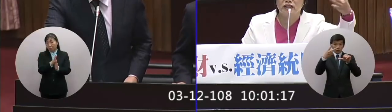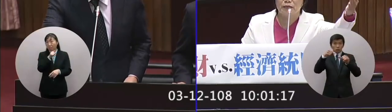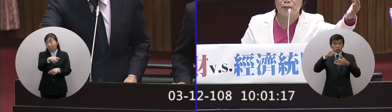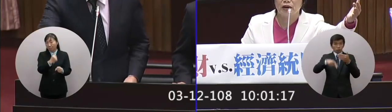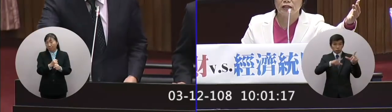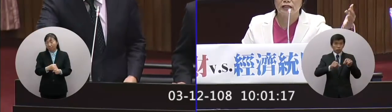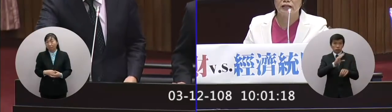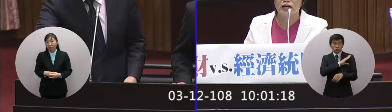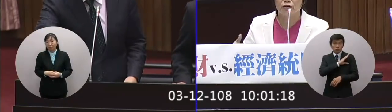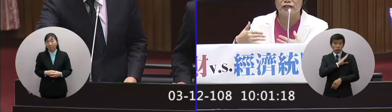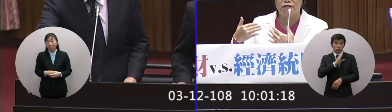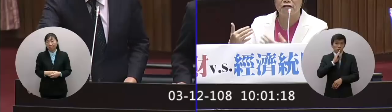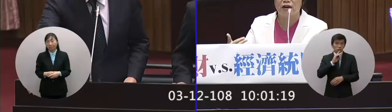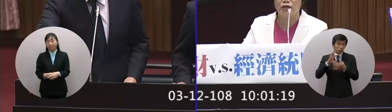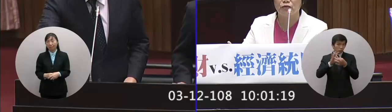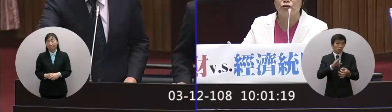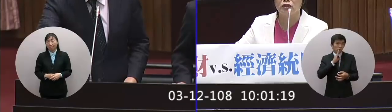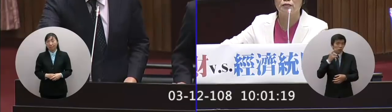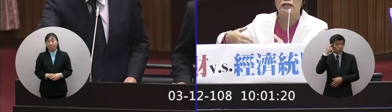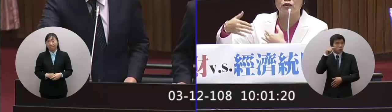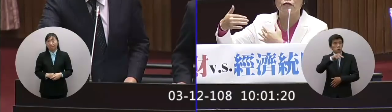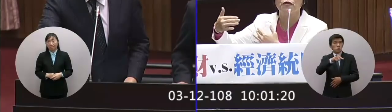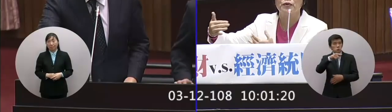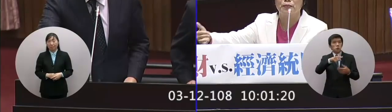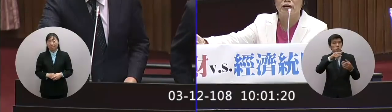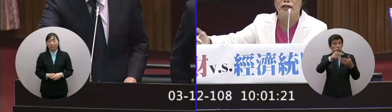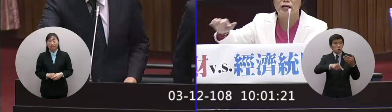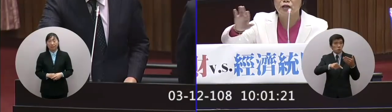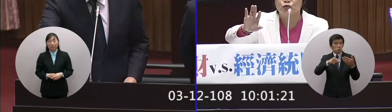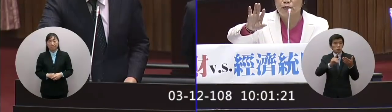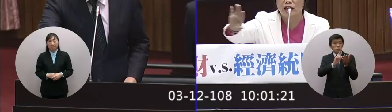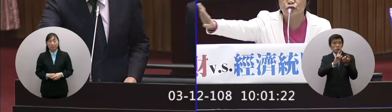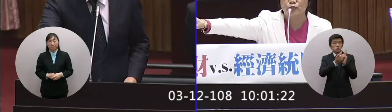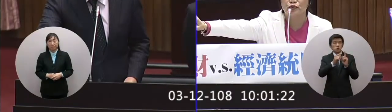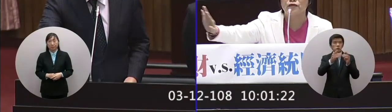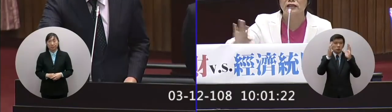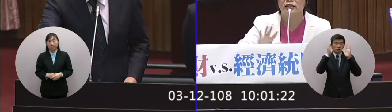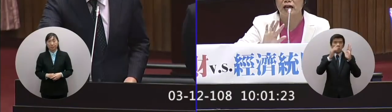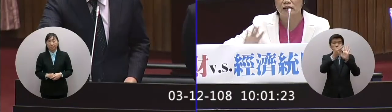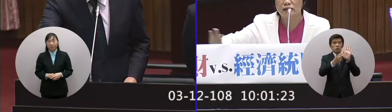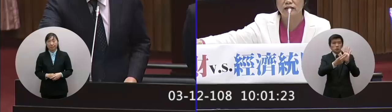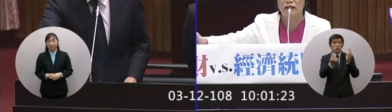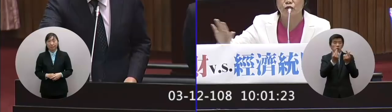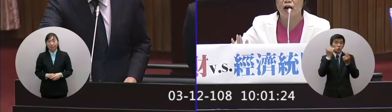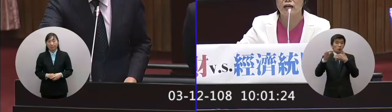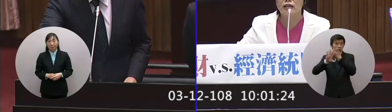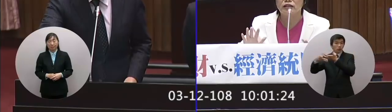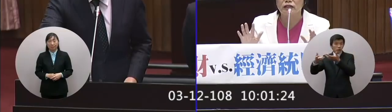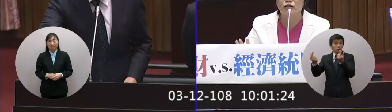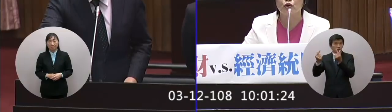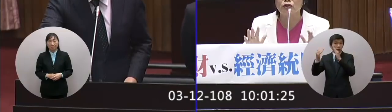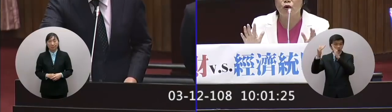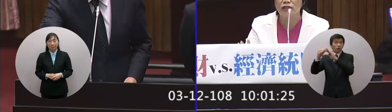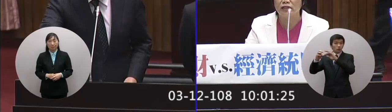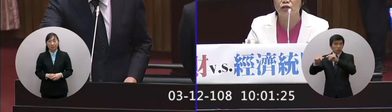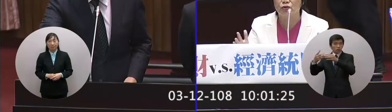产业是我们的正面表列，现在有一些方法会认为说是不是采用负面表列，排除譬如说房地产这些以外。